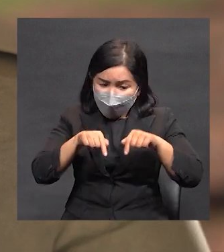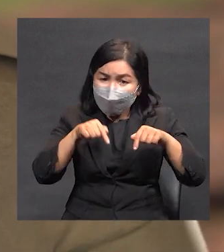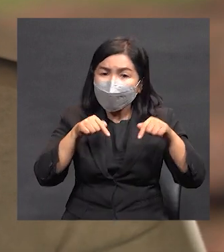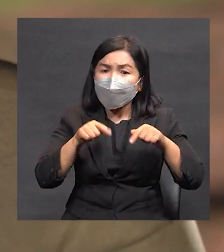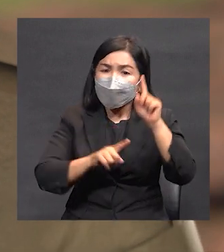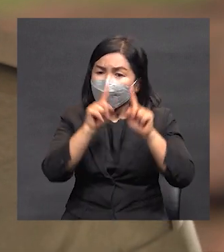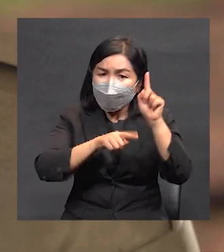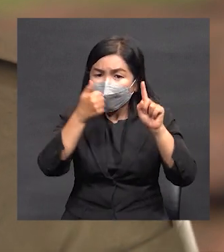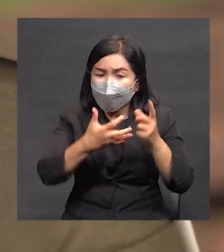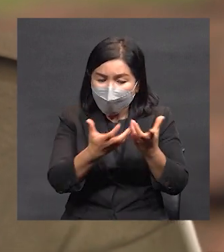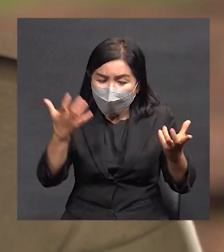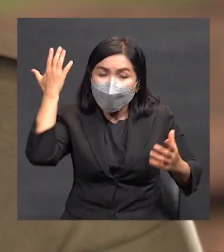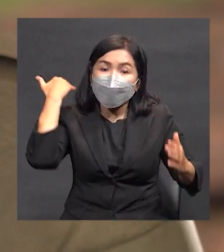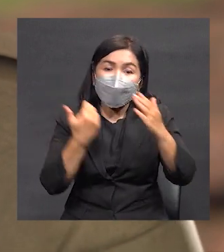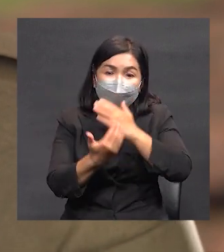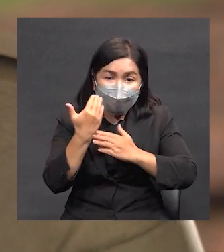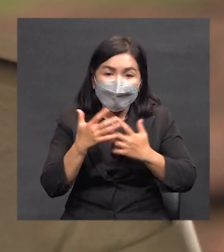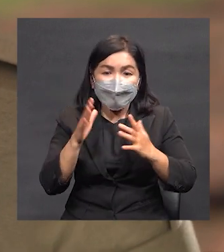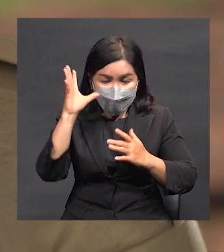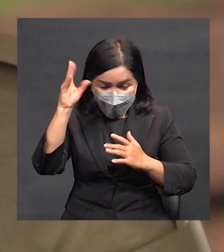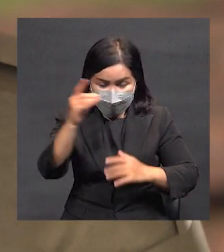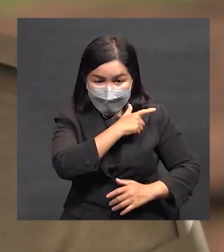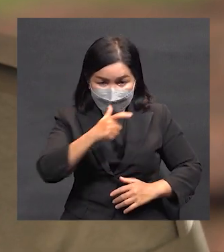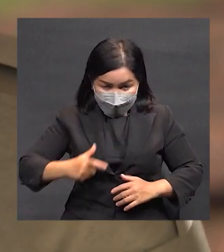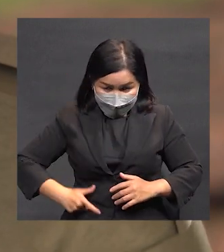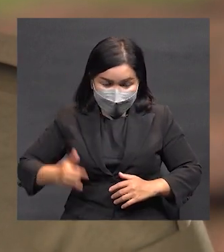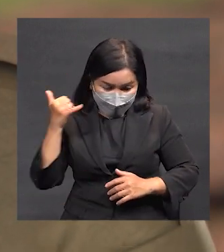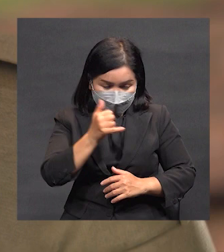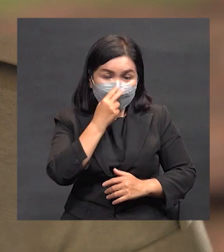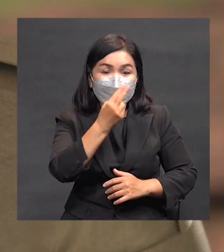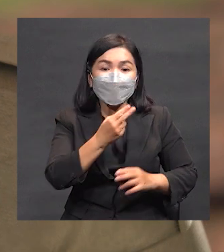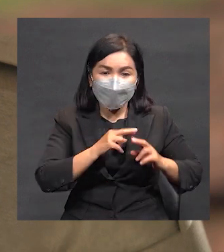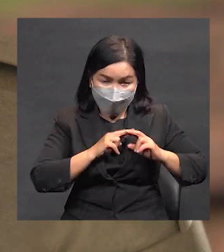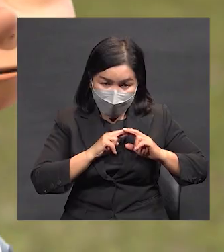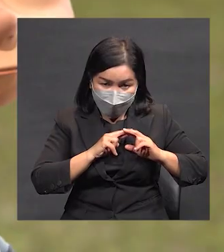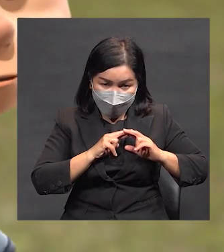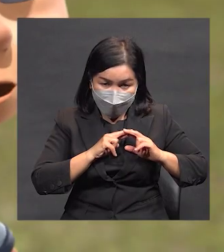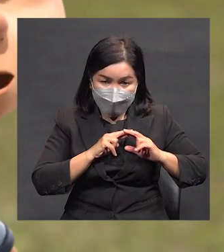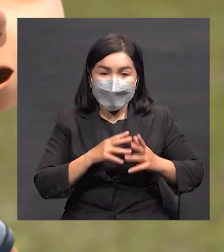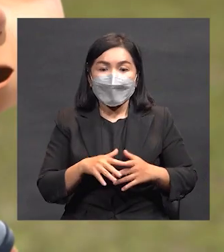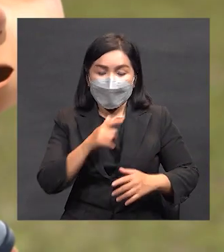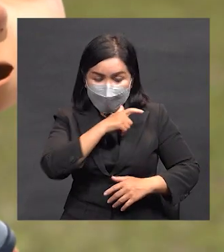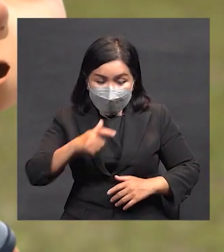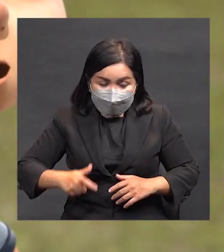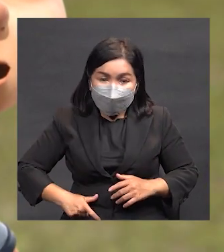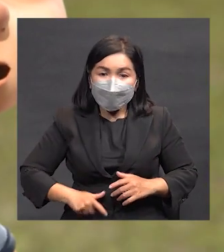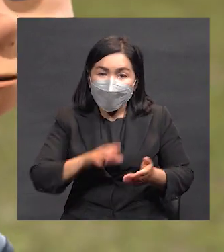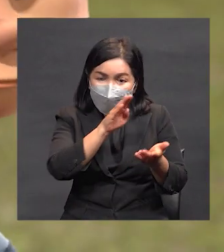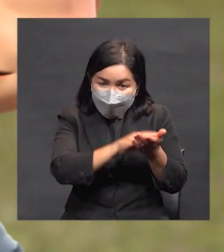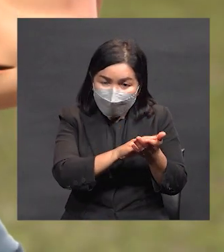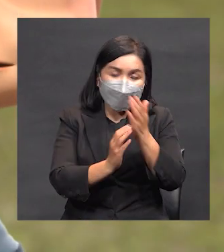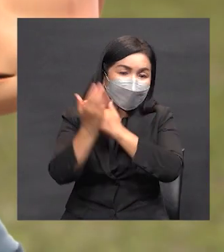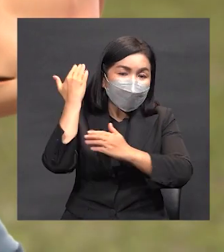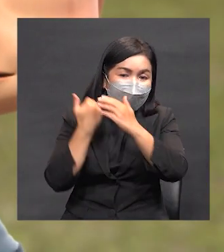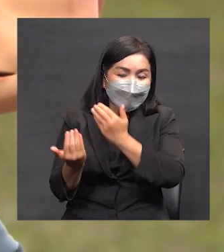ค่าไม่ได้แล้วเดี๋ยวพรุ่งนี้ในหลวงท่านก็จะเสด็จมาทอดพระเนตรด้วยพระองค์เองด้วยท่านน่ะทรงอนุรักษ์มรดกนี้